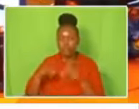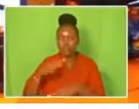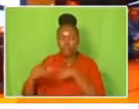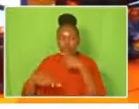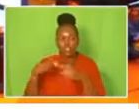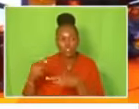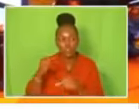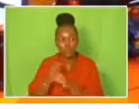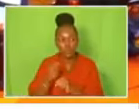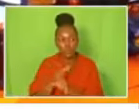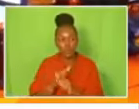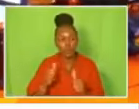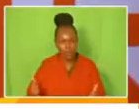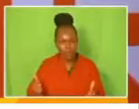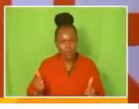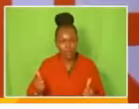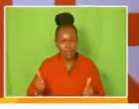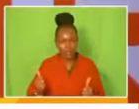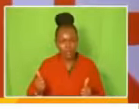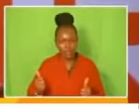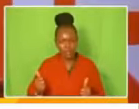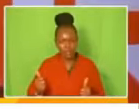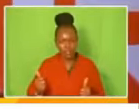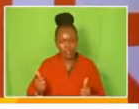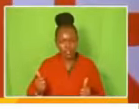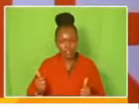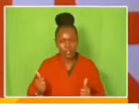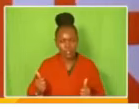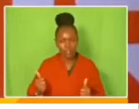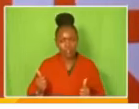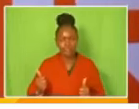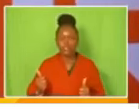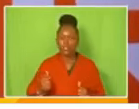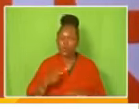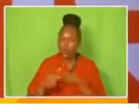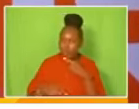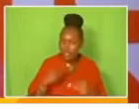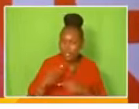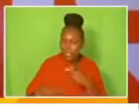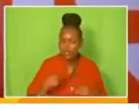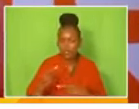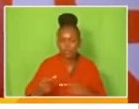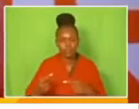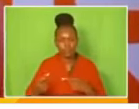kucheza. Mcheze. Ya mcheza kwao ufanye nini?